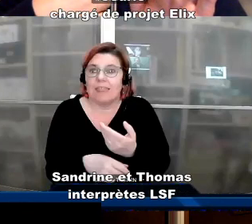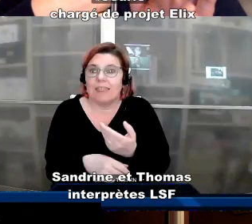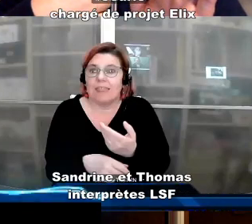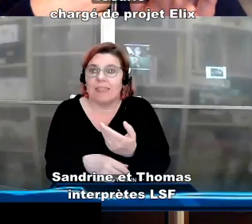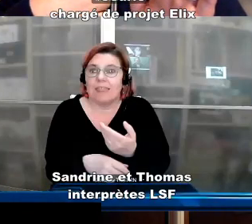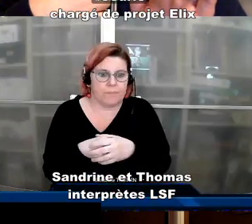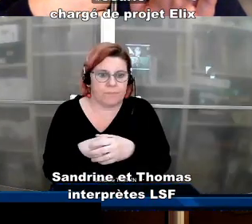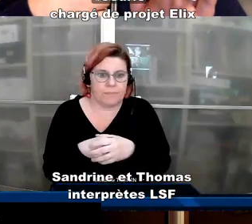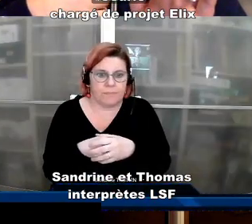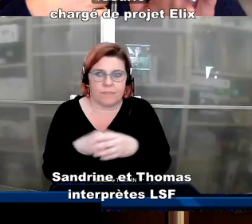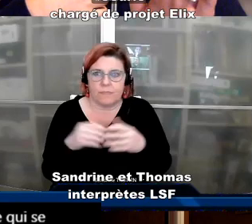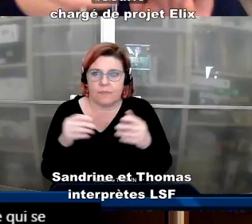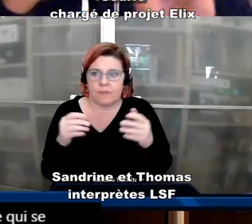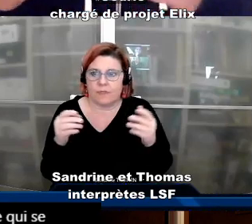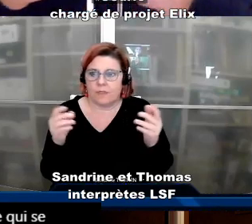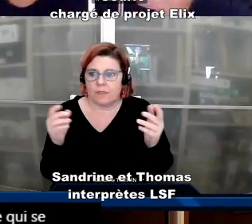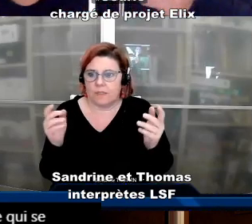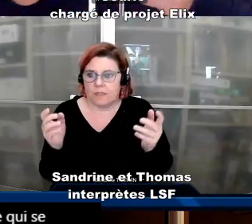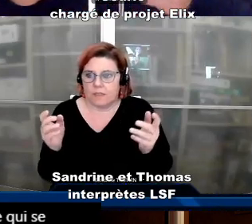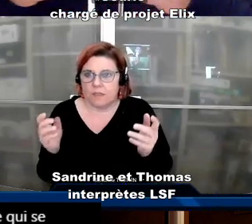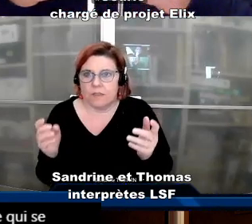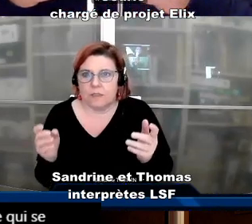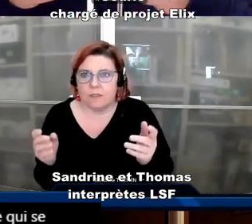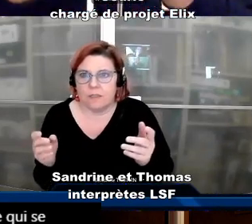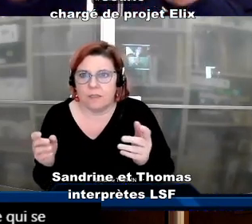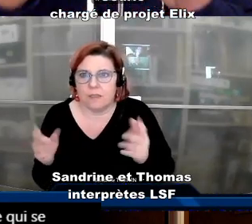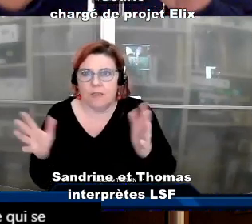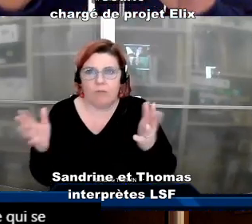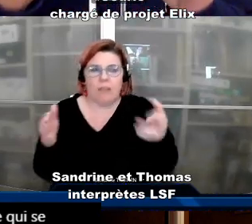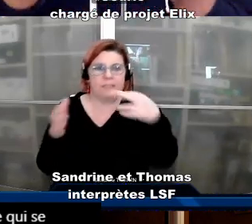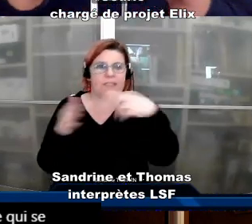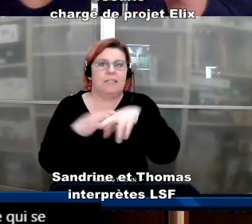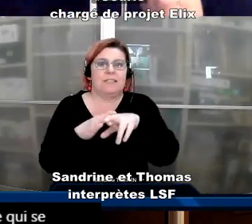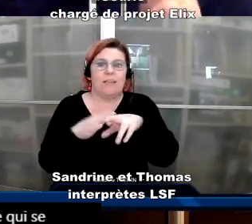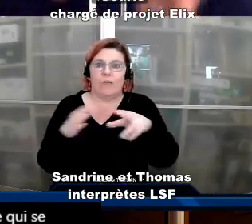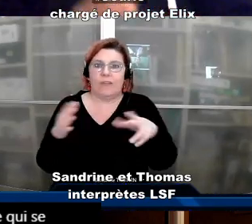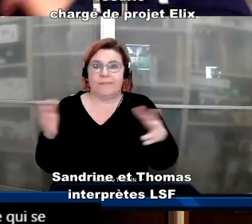On a un problème de connexion chez Sandrine, du coup...